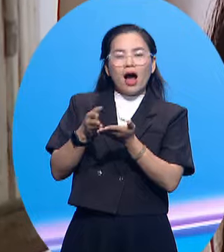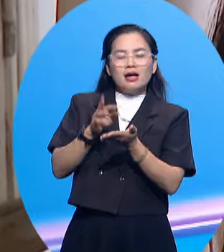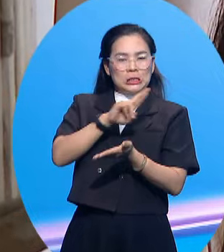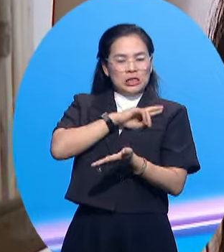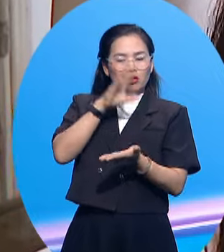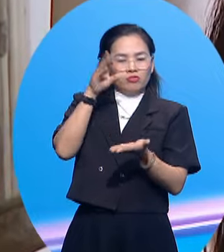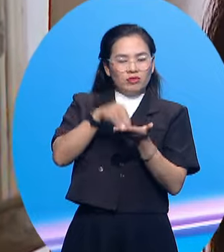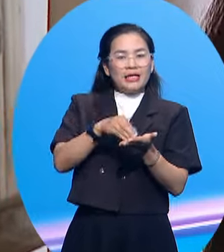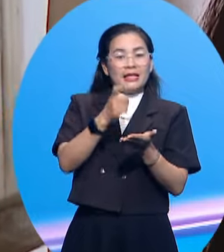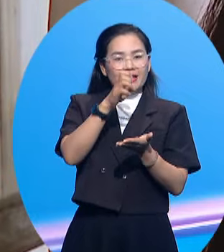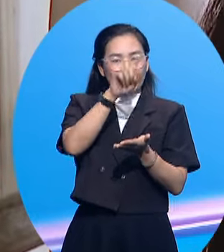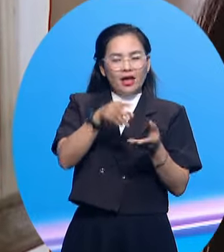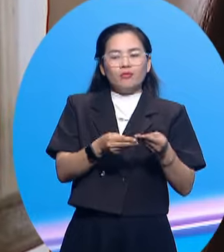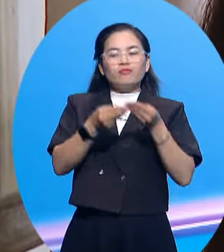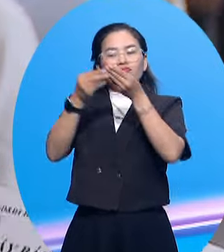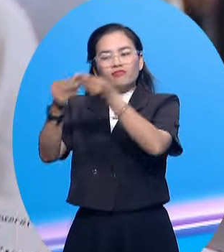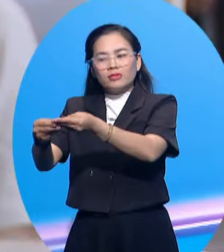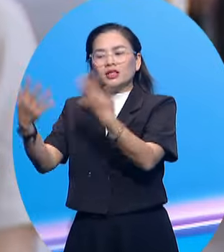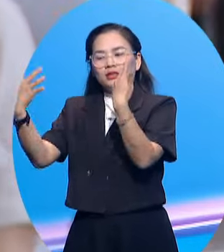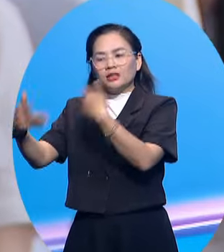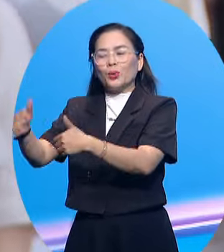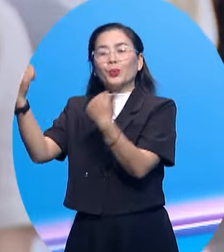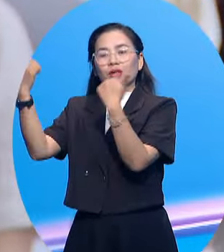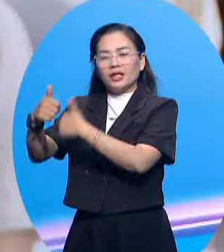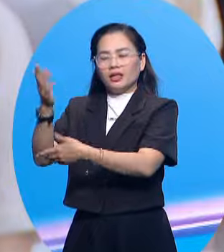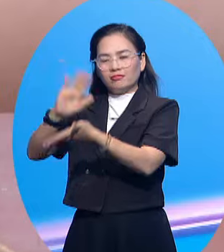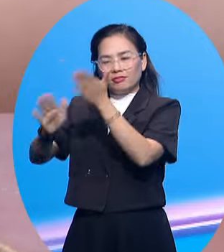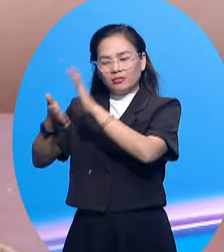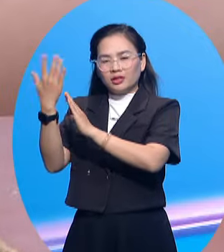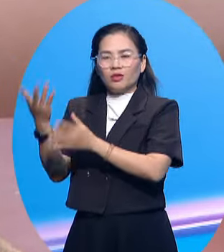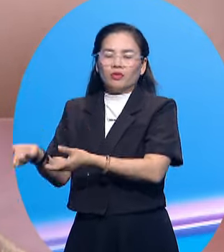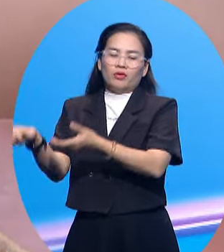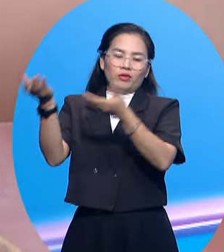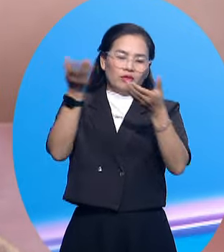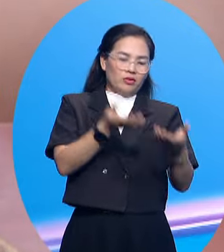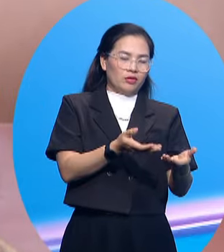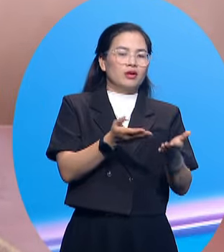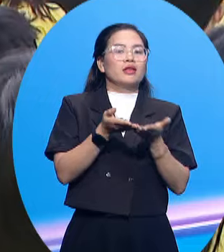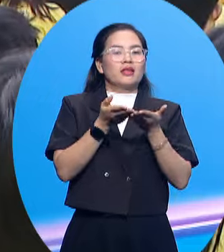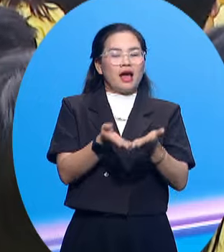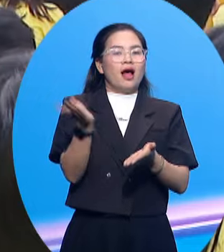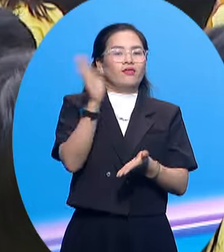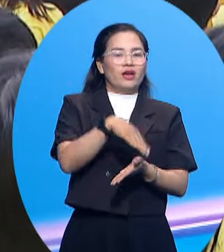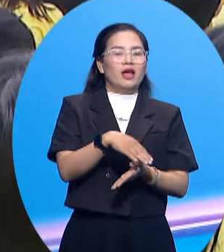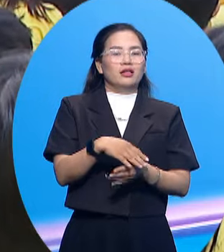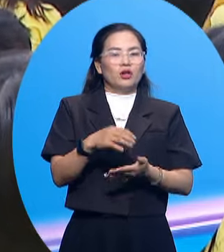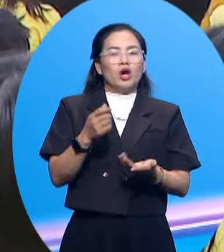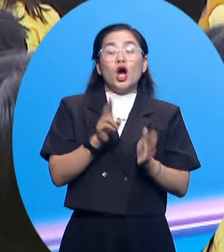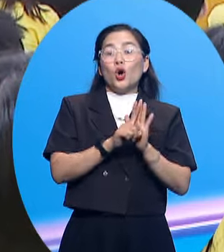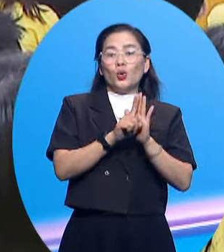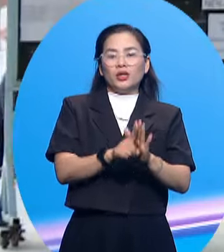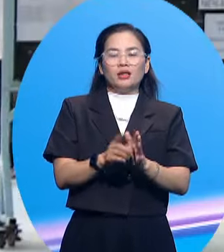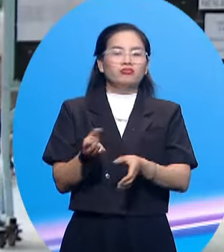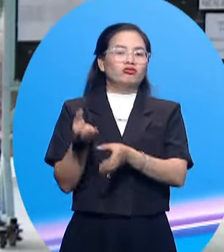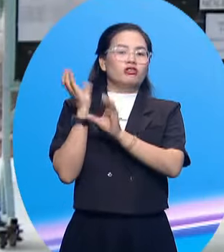thúc ngày thi, phà riêng chở bài thi về trung tâm thành phố rạng sáng các ngày 27 và 28 tháng 6 và ưu tiên sẽ chở